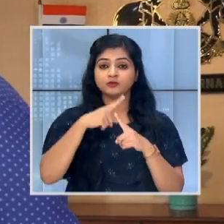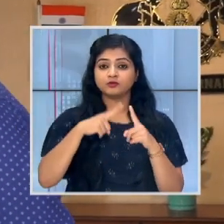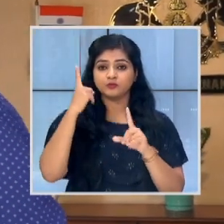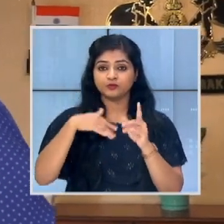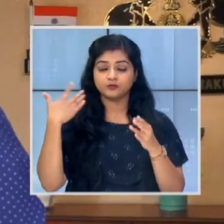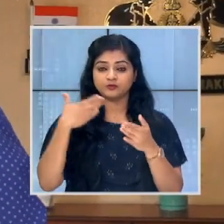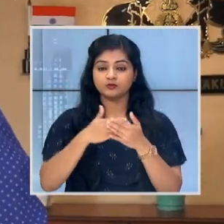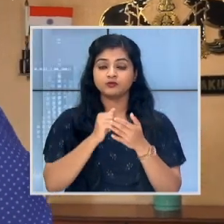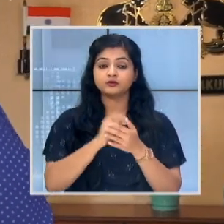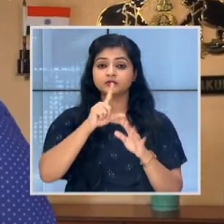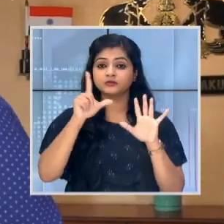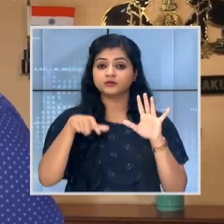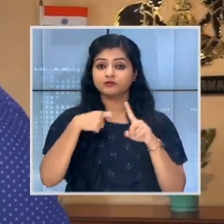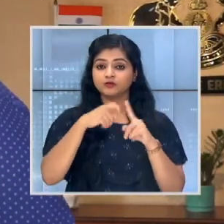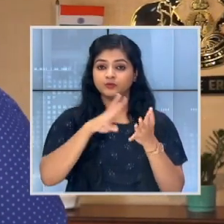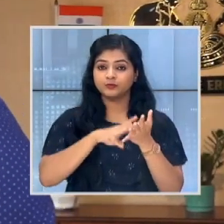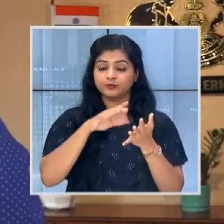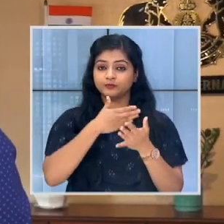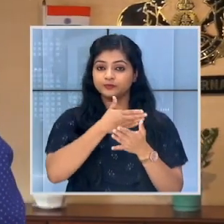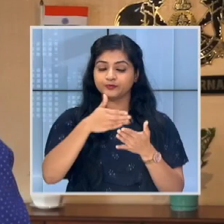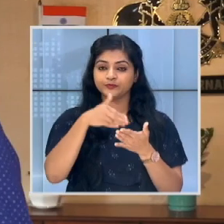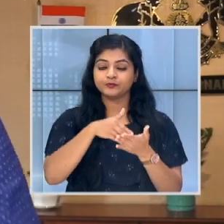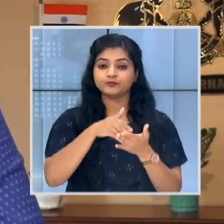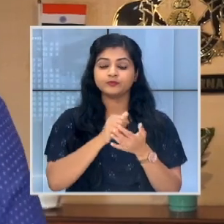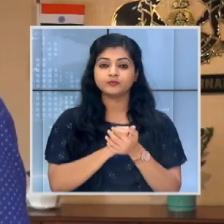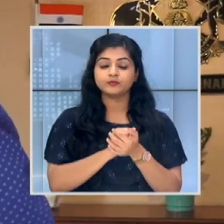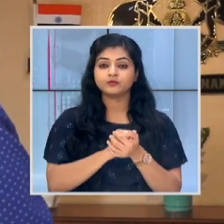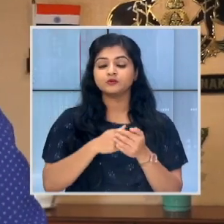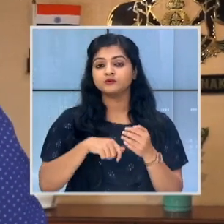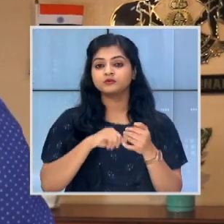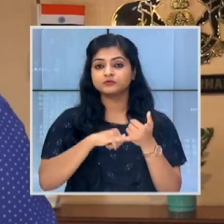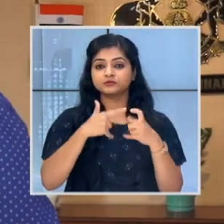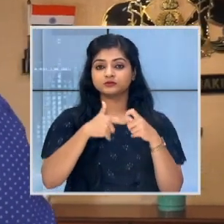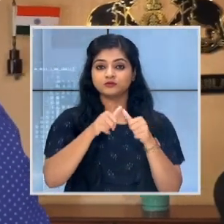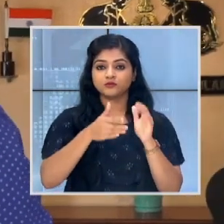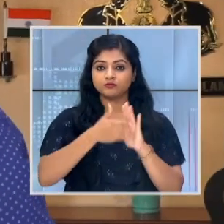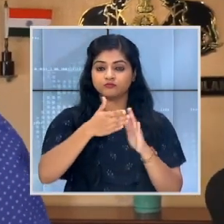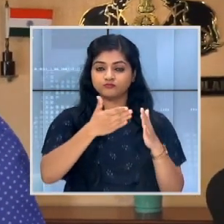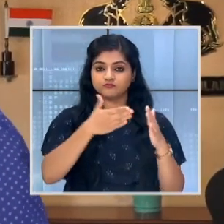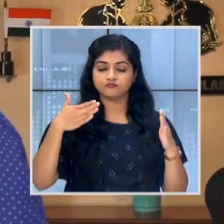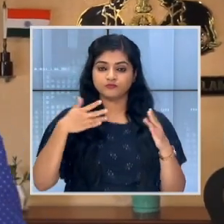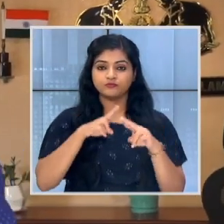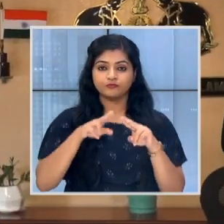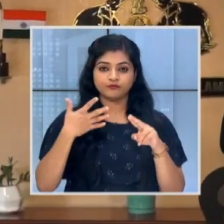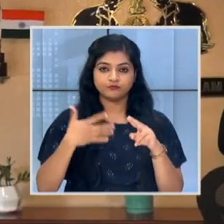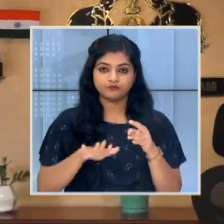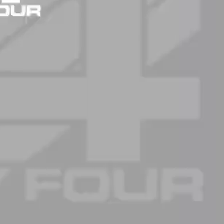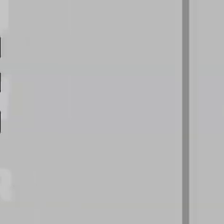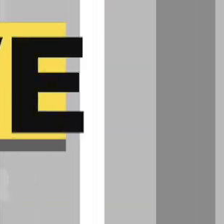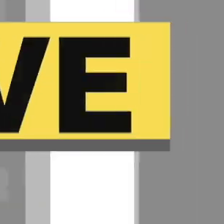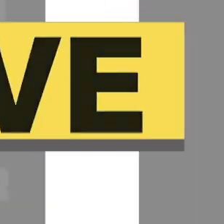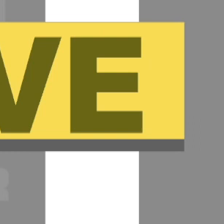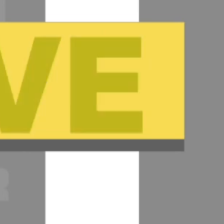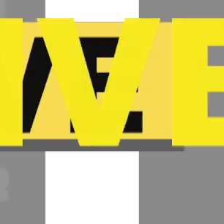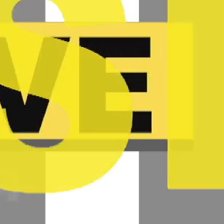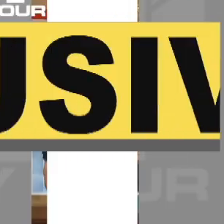7 കിലോമീറ്റേഴ്സ് സീവാൾ, നിങ്ങൾ അവിടെ ഉണ്ടായി, നമ്മളവിടെ വിസിറ്റ് ചെയ്തപ്പോൾ 7 കിലോമീറ്റർ നമുക്ക് സീവാള് ഇപ്പോൾ ഈ ടെട്രോപോട്ട്സും ഗ്രോയിൻസും വെച്ച് പൂർത്തീകരിക്കാൻ പറ്റിയിട്ടുണ്ട്. ഇനി